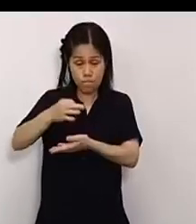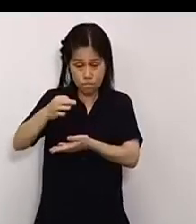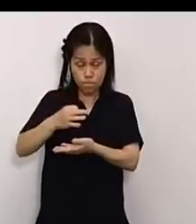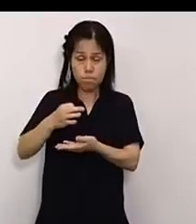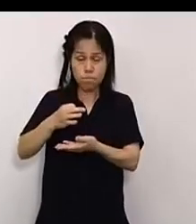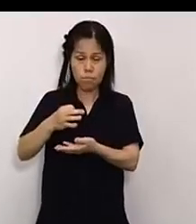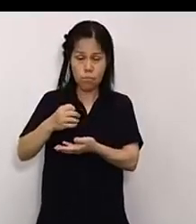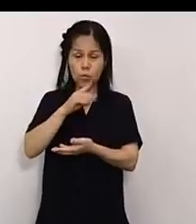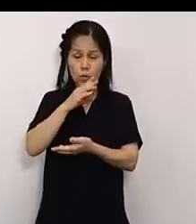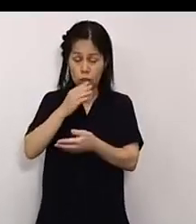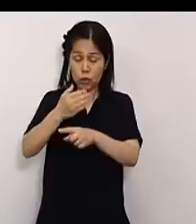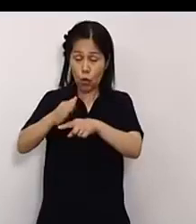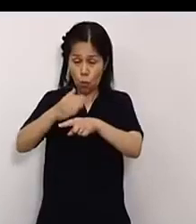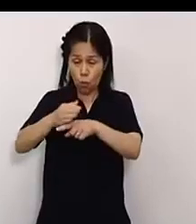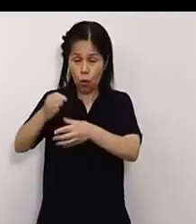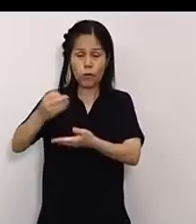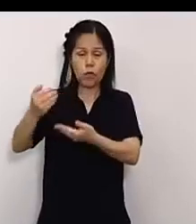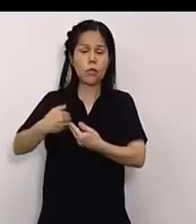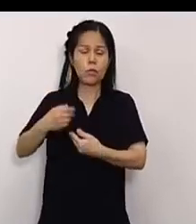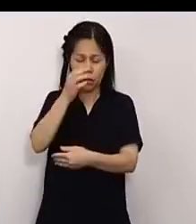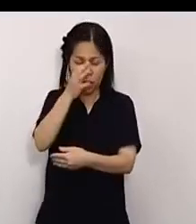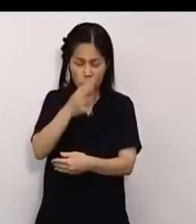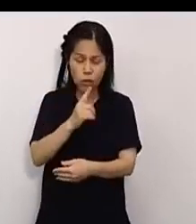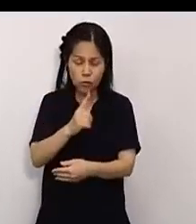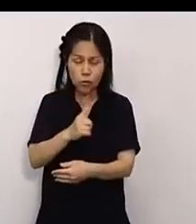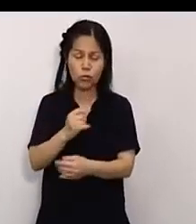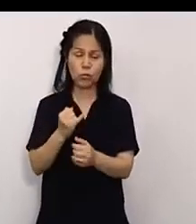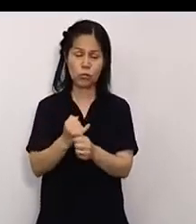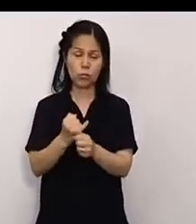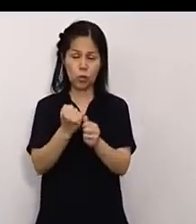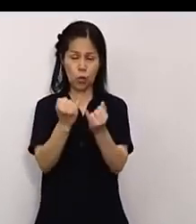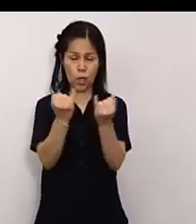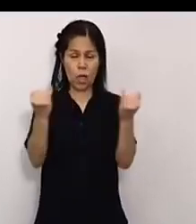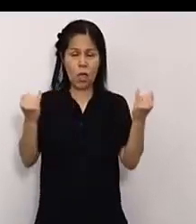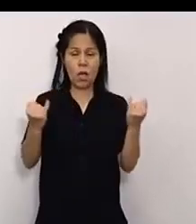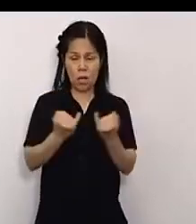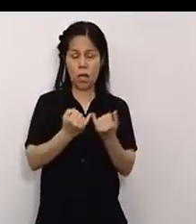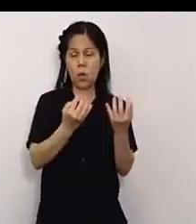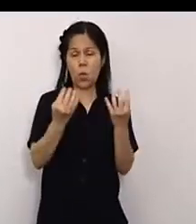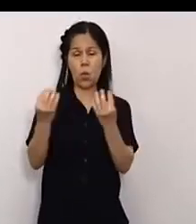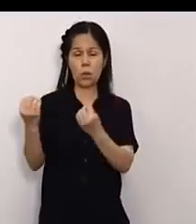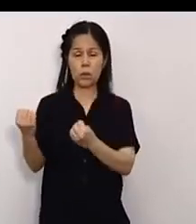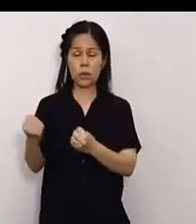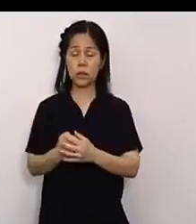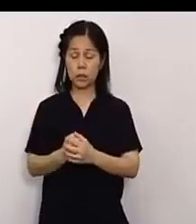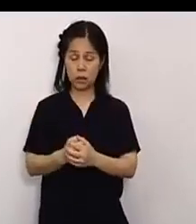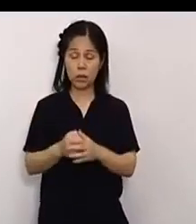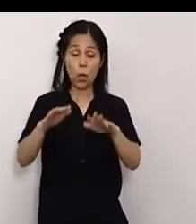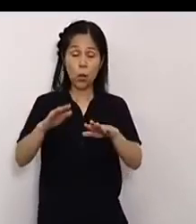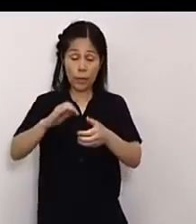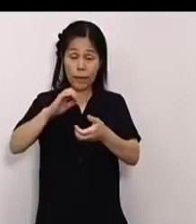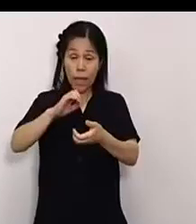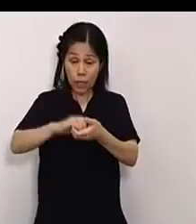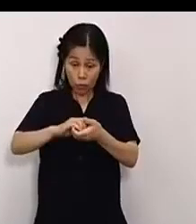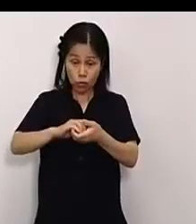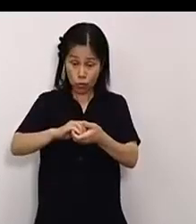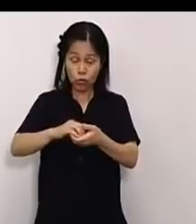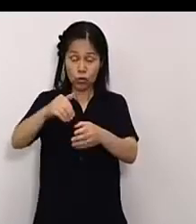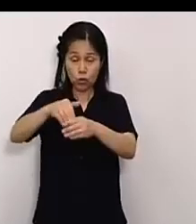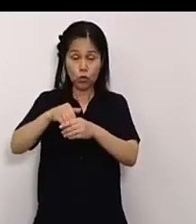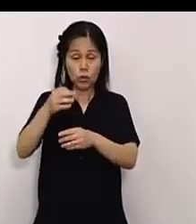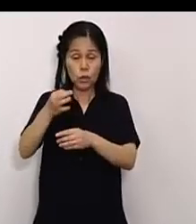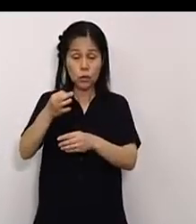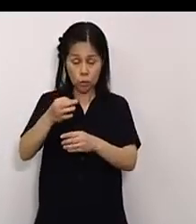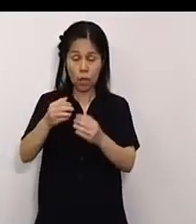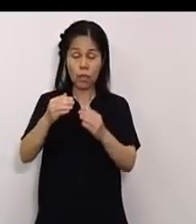申し訳ないとかですね、そういうことを考える女性たちが非常に多かったんですが、今回この定額給付金は世帯主に渡される